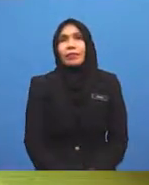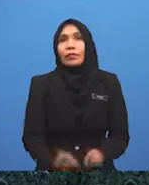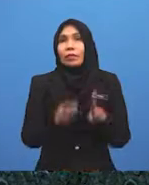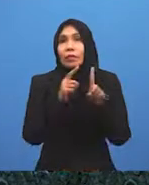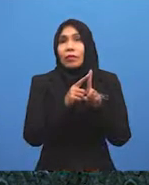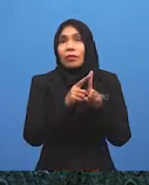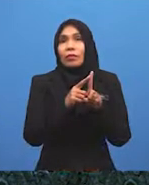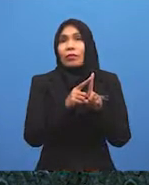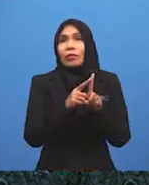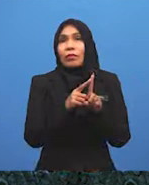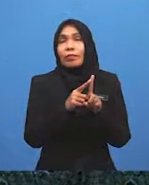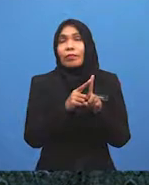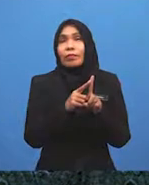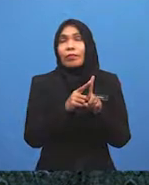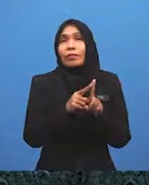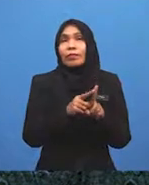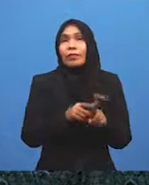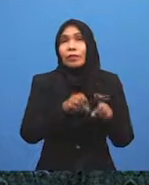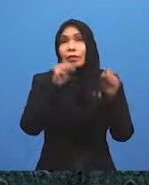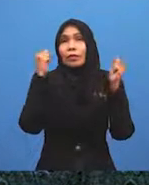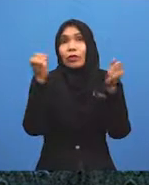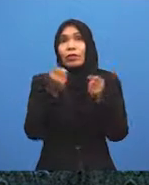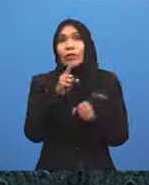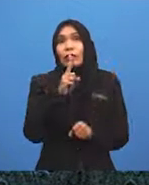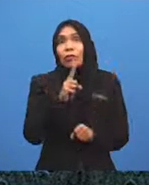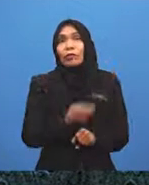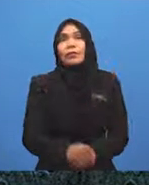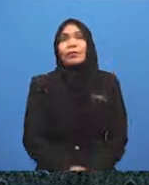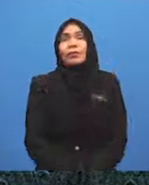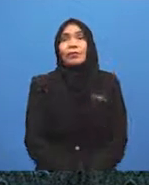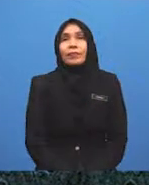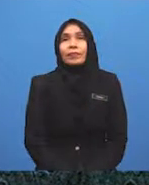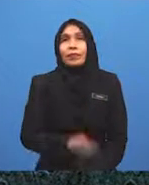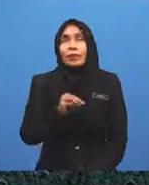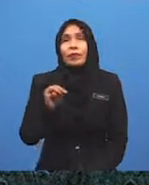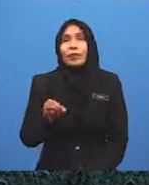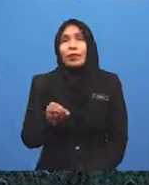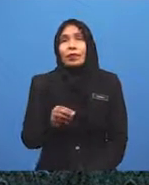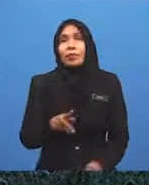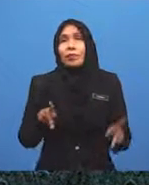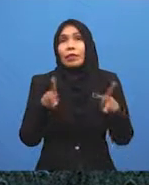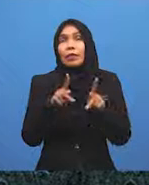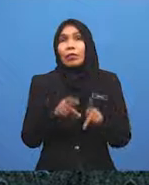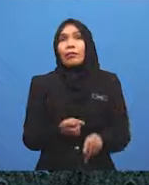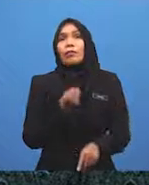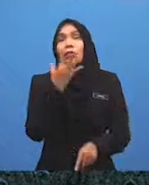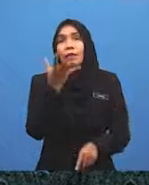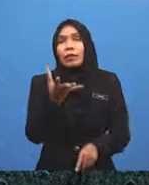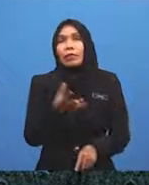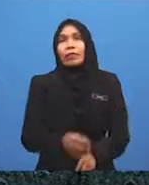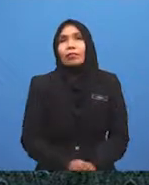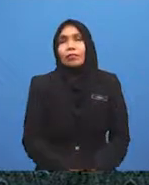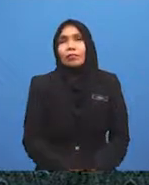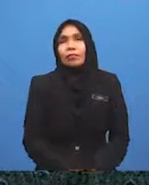memberikan dua situasi dan murid perlu menyatakan tindakan hemah